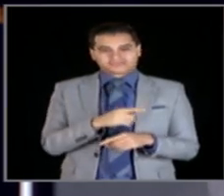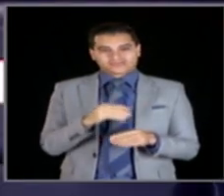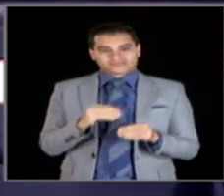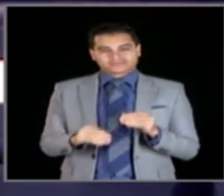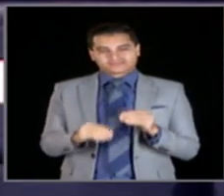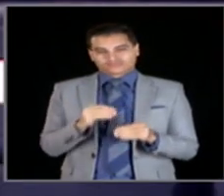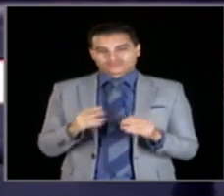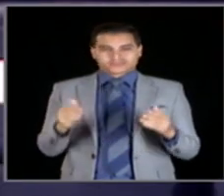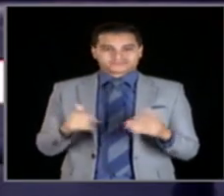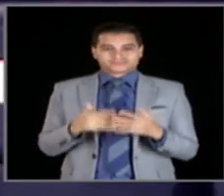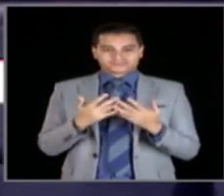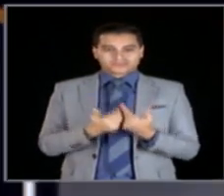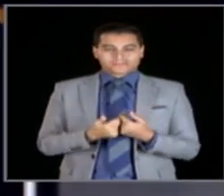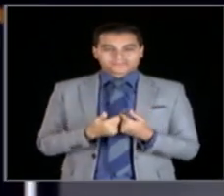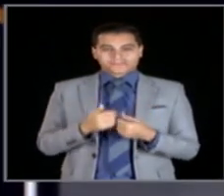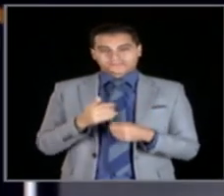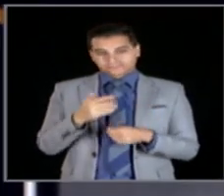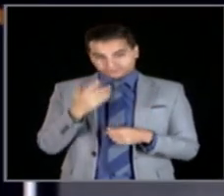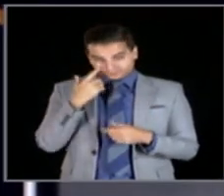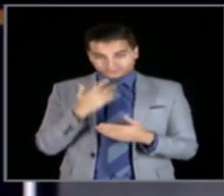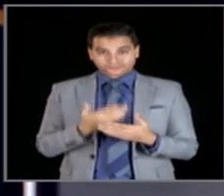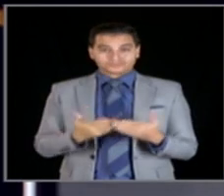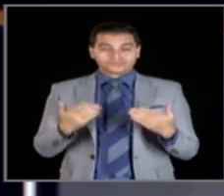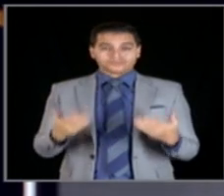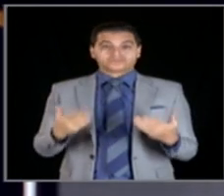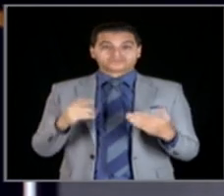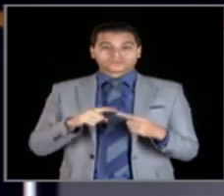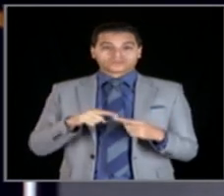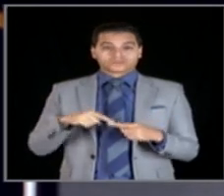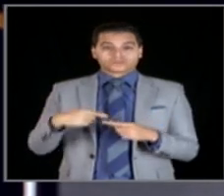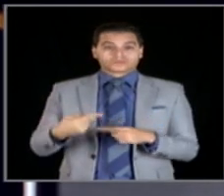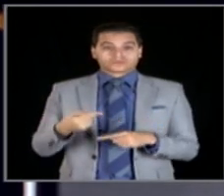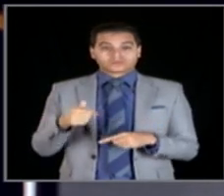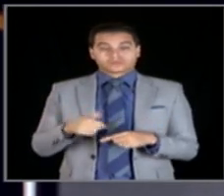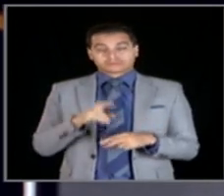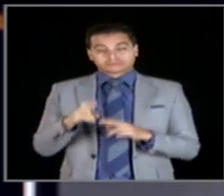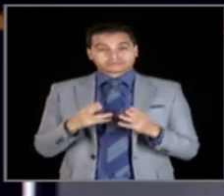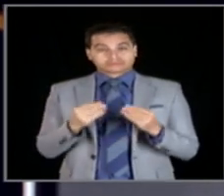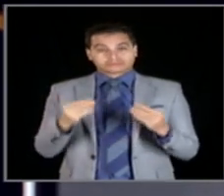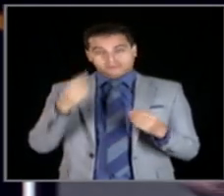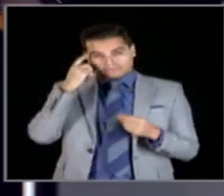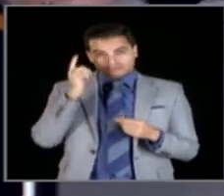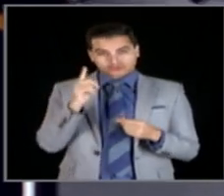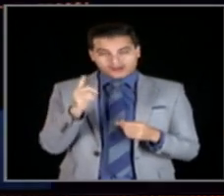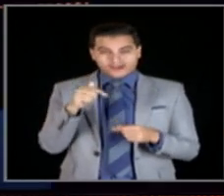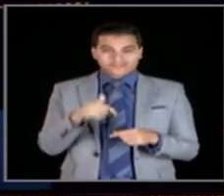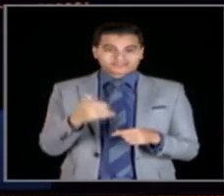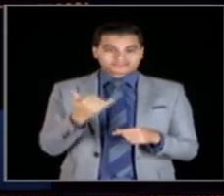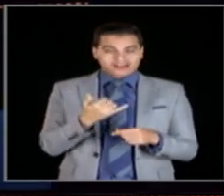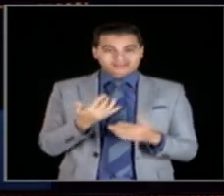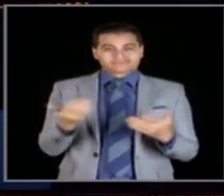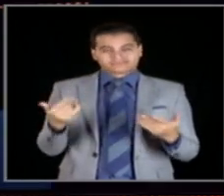كان الوقت خلص. الدكتور يحيى الفخران. دي الأسئلة اللي ما تجاوبتش.